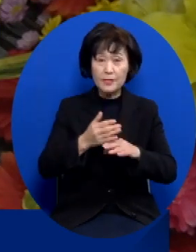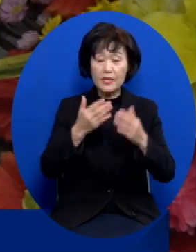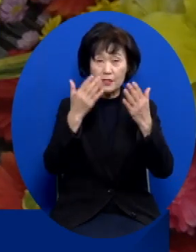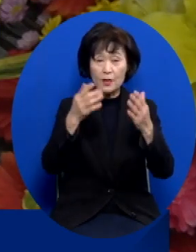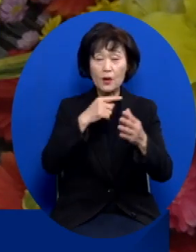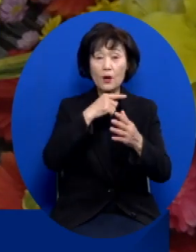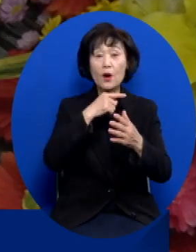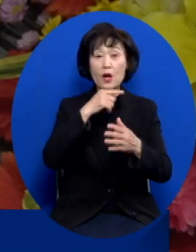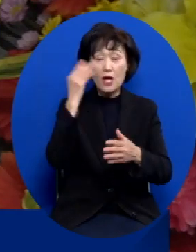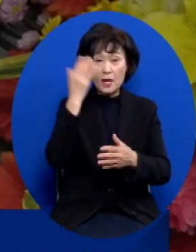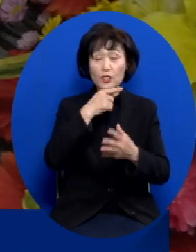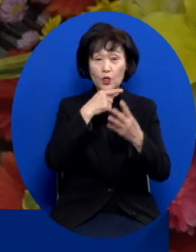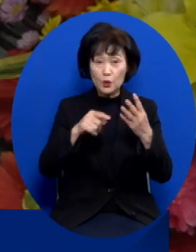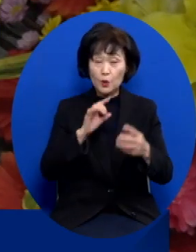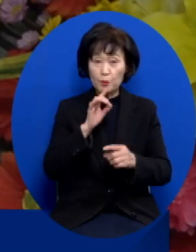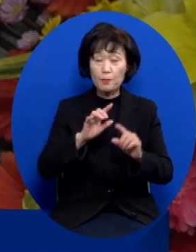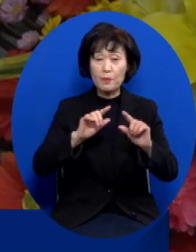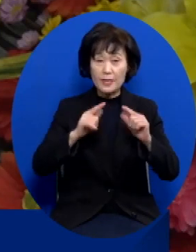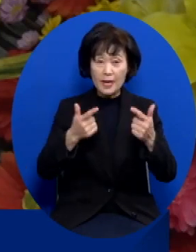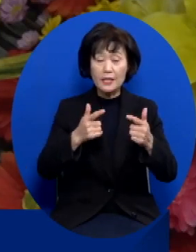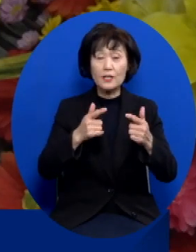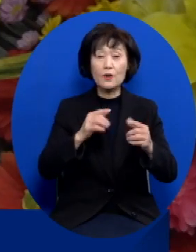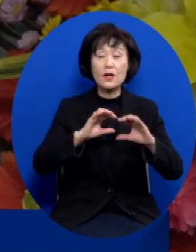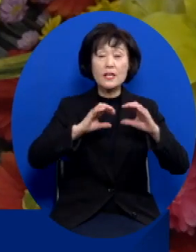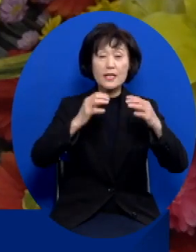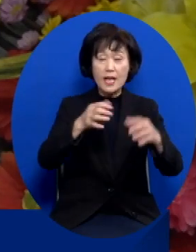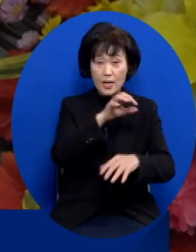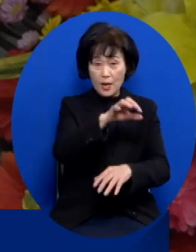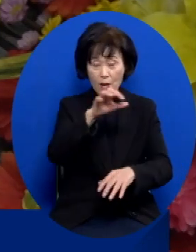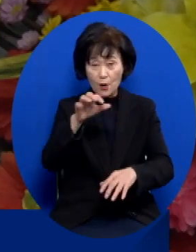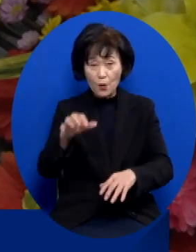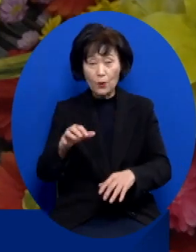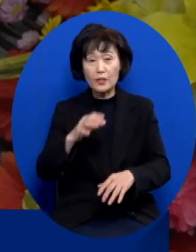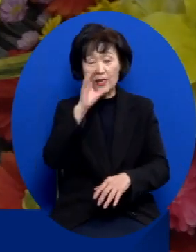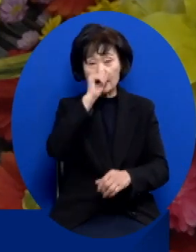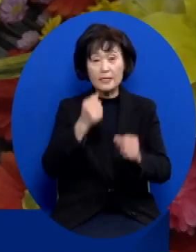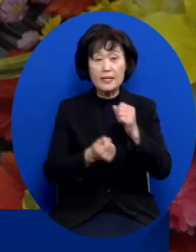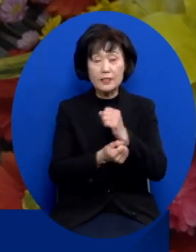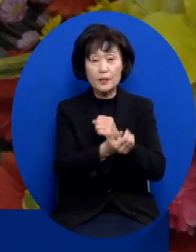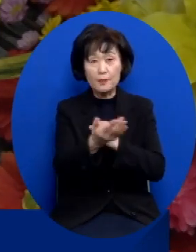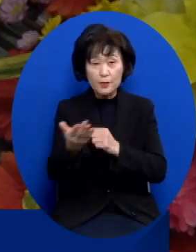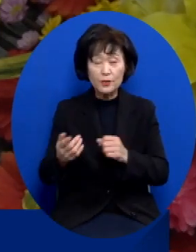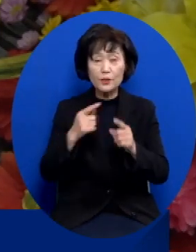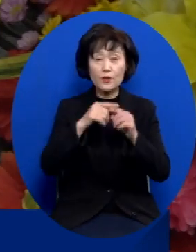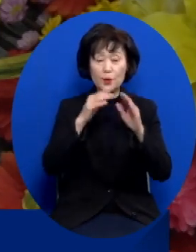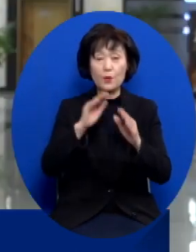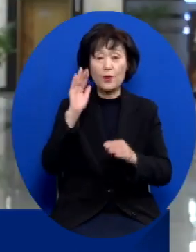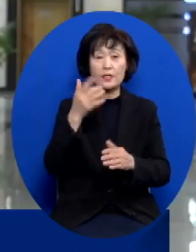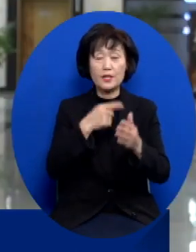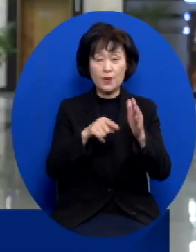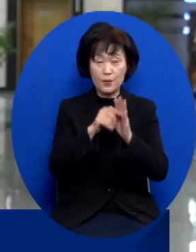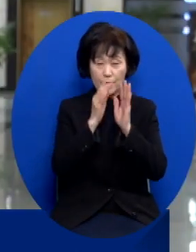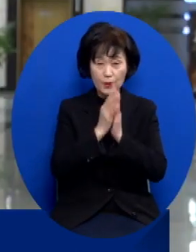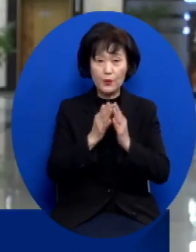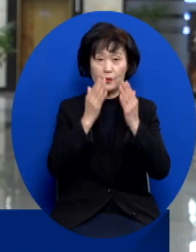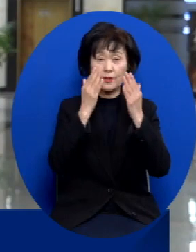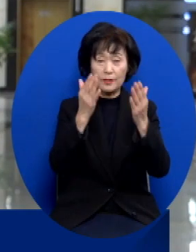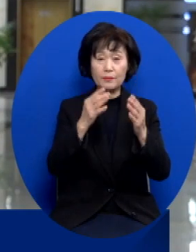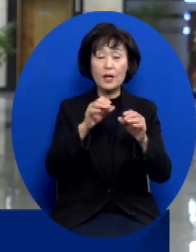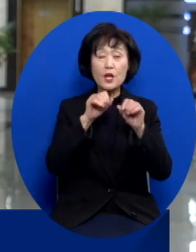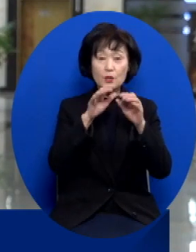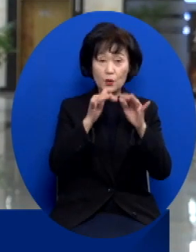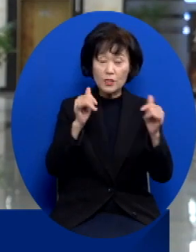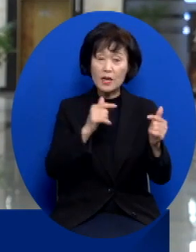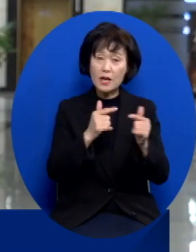넘어 세계로 뻗어나가는 선한 영향력을 끼칠 수 있는 교회가 될 수 있게 더욱더 기도하겠습니다. 선교사들이 굉장히